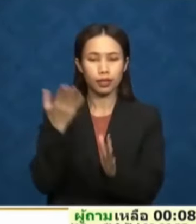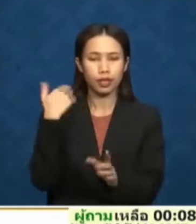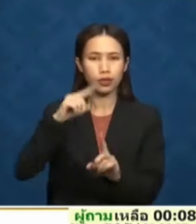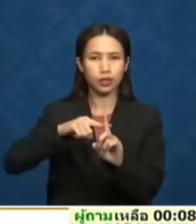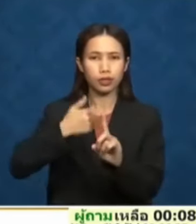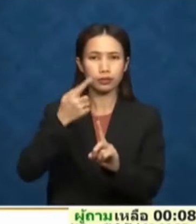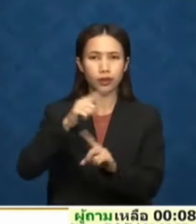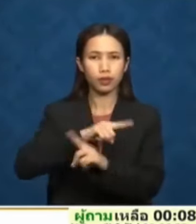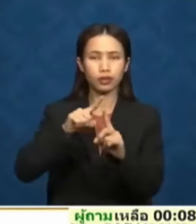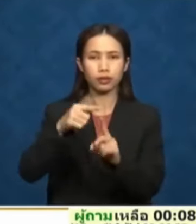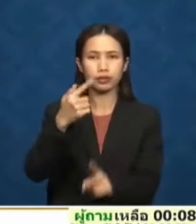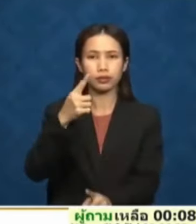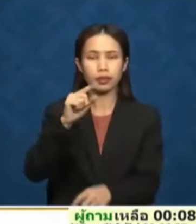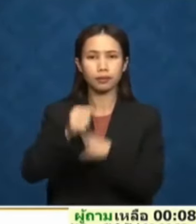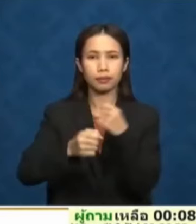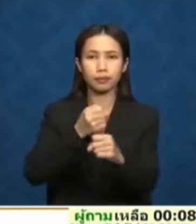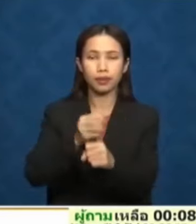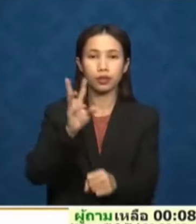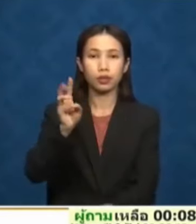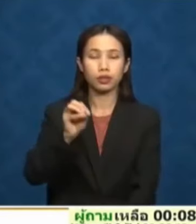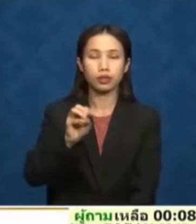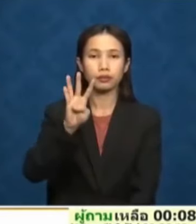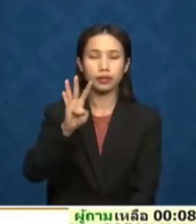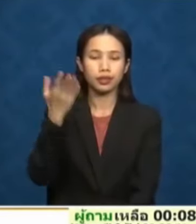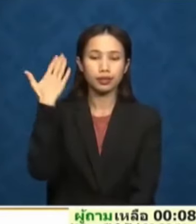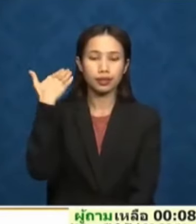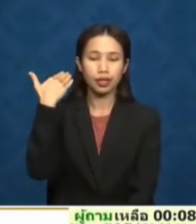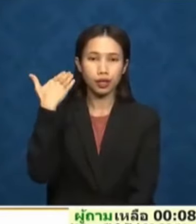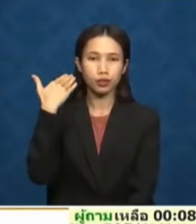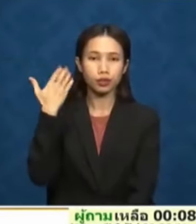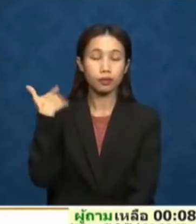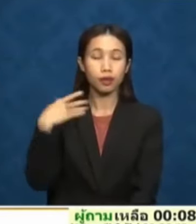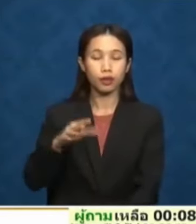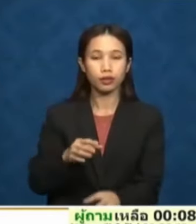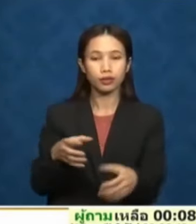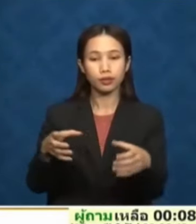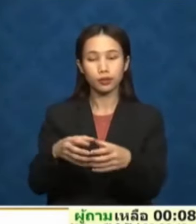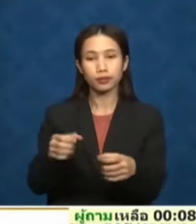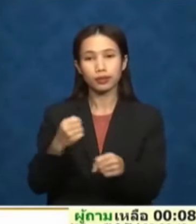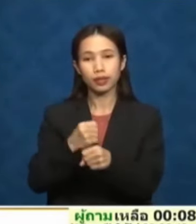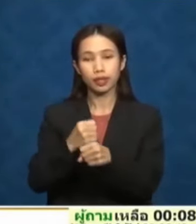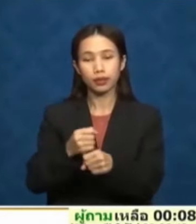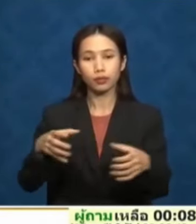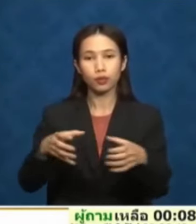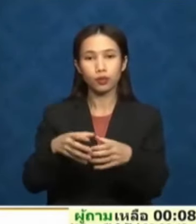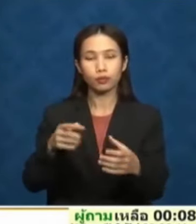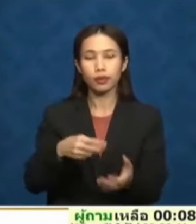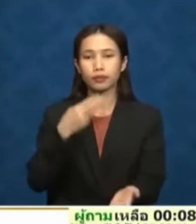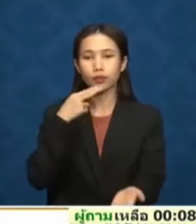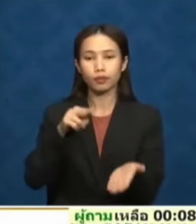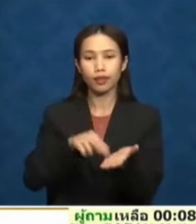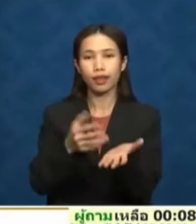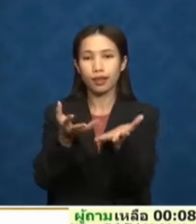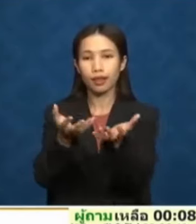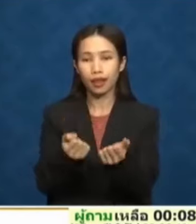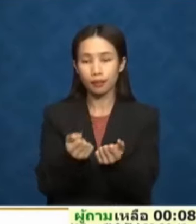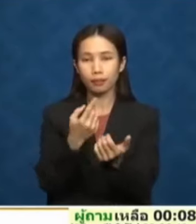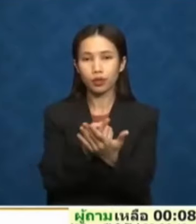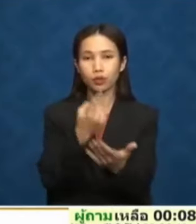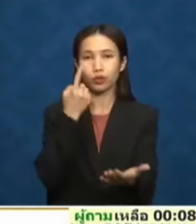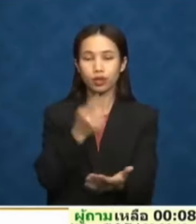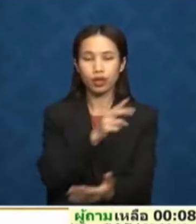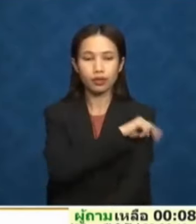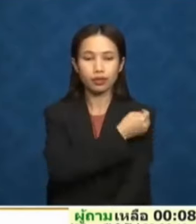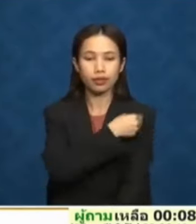พฤศจิกายน 2564ค่ะท่านรัฐมนตรีสมัยที่ท่านเป็นสมาชิกสภาผู้แทนราษฎรท่านก็ไปรับหนังสือร้องเรียนกับผู้แทน